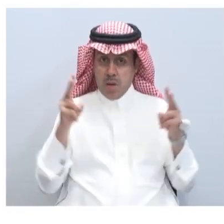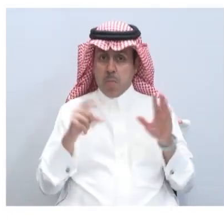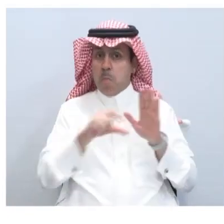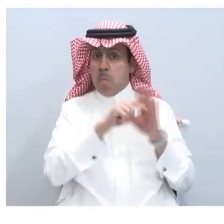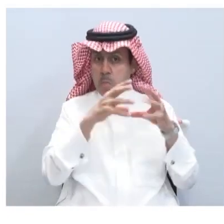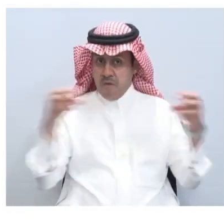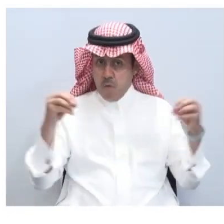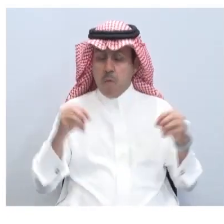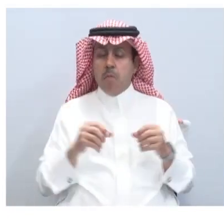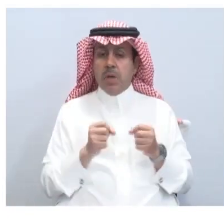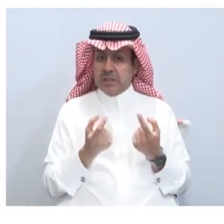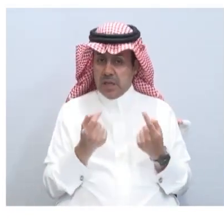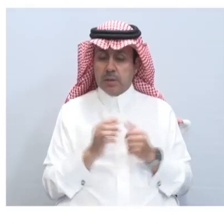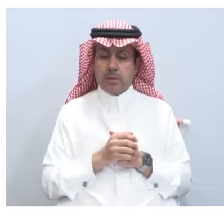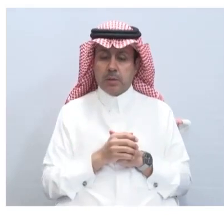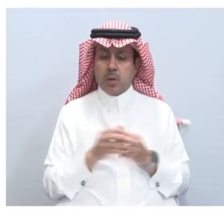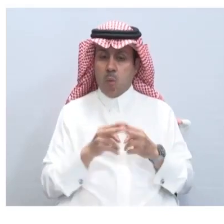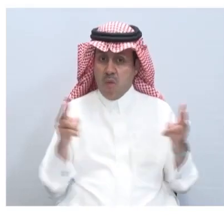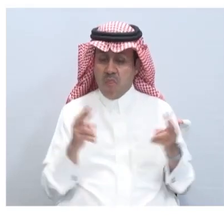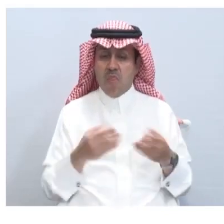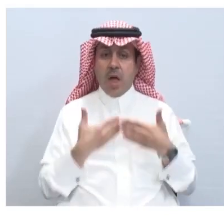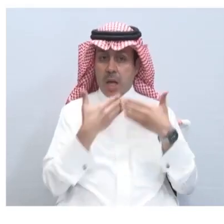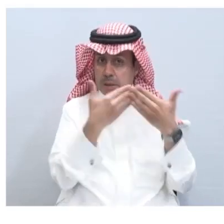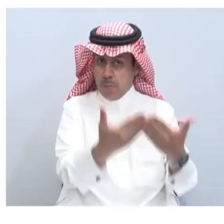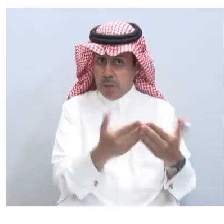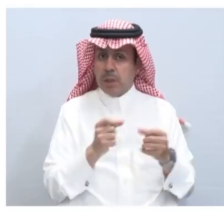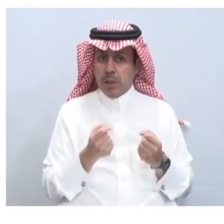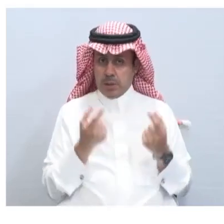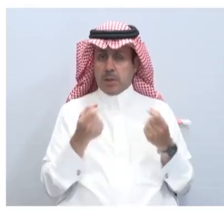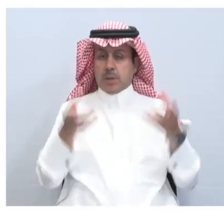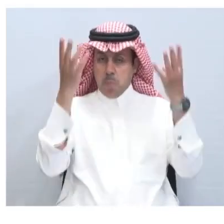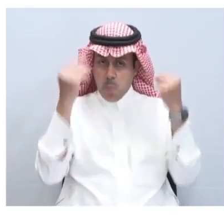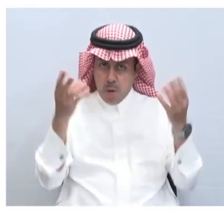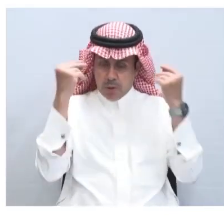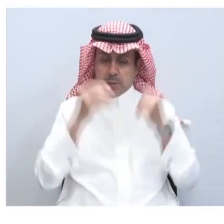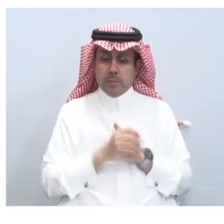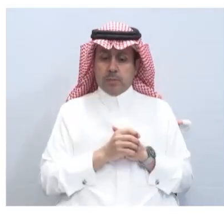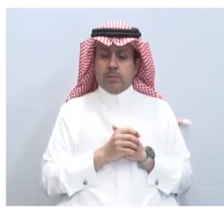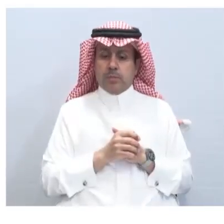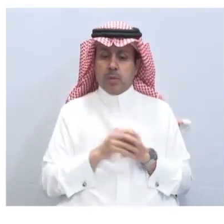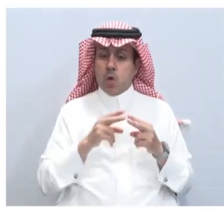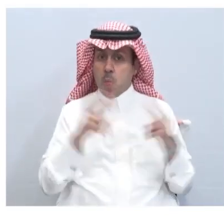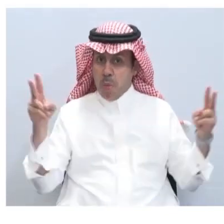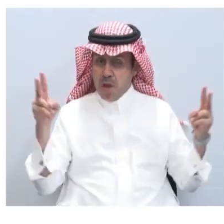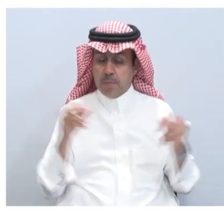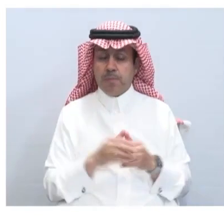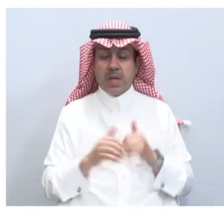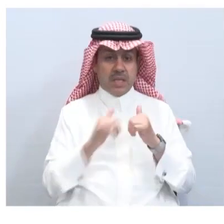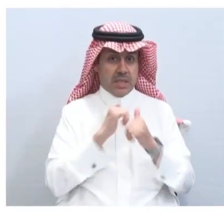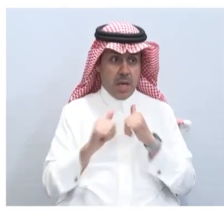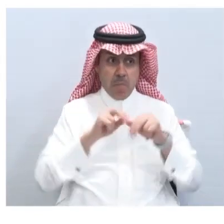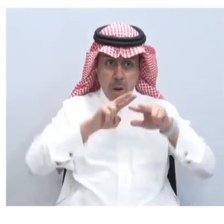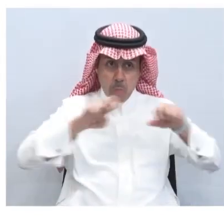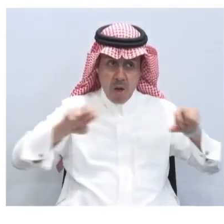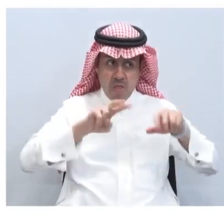الانترنت يوضح خدمات الانترنت المعلوماتيه ايضا ان يشرح اهم اساليب